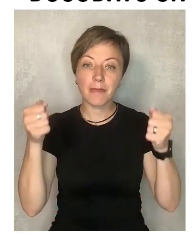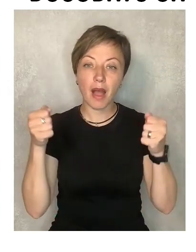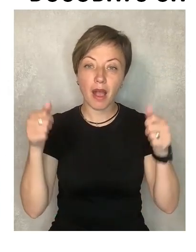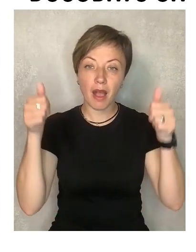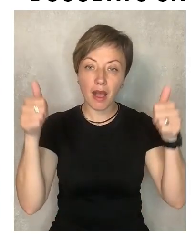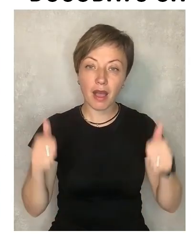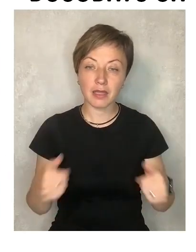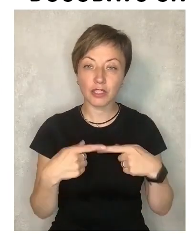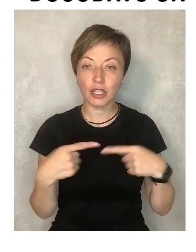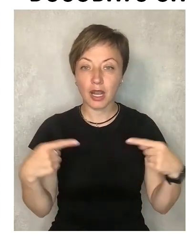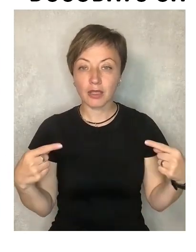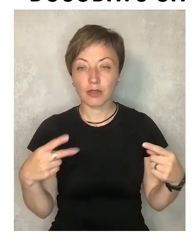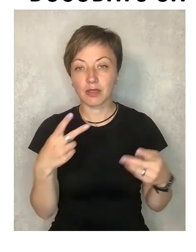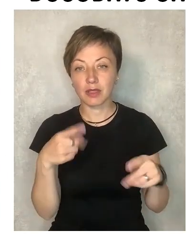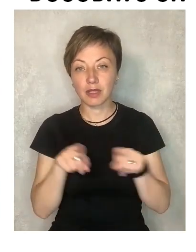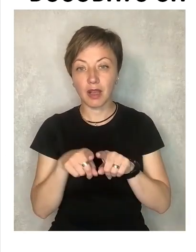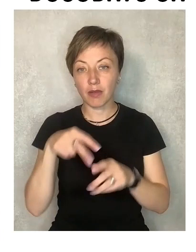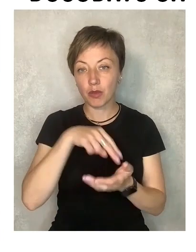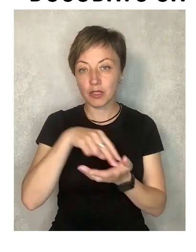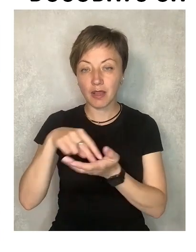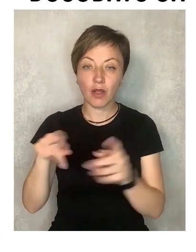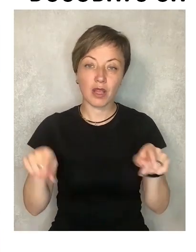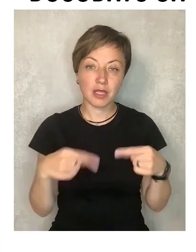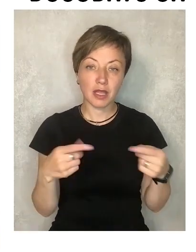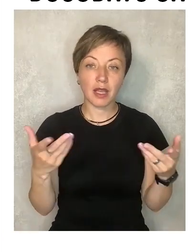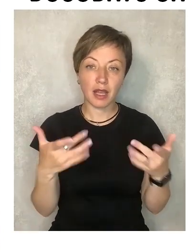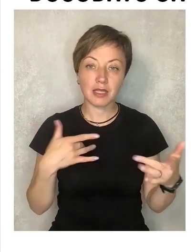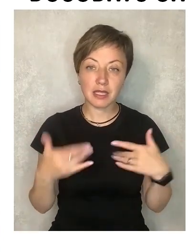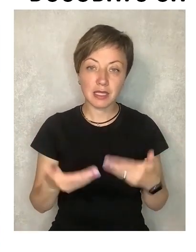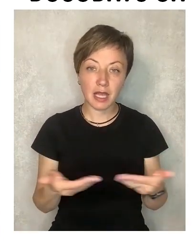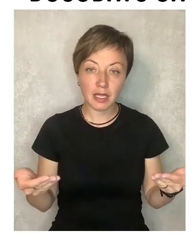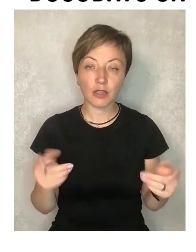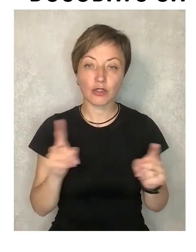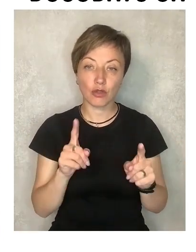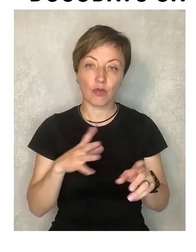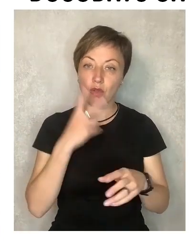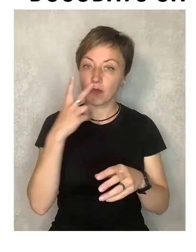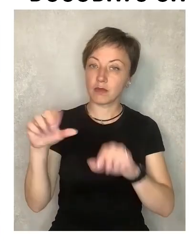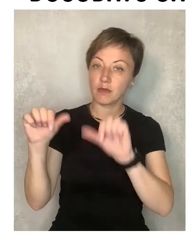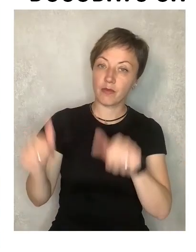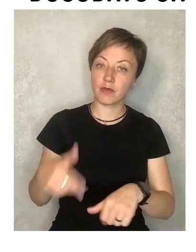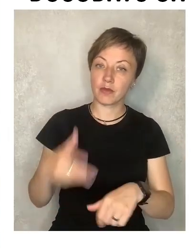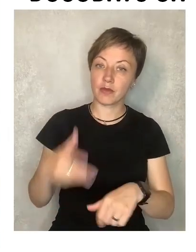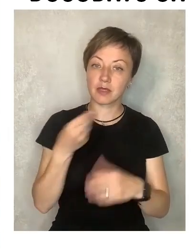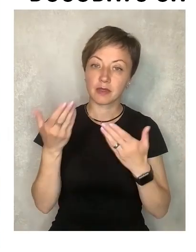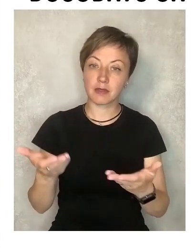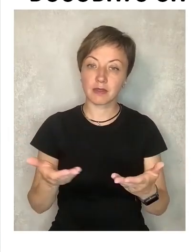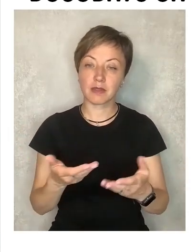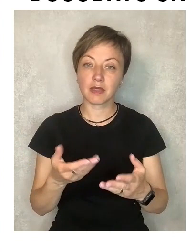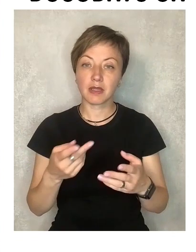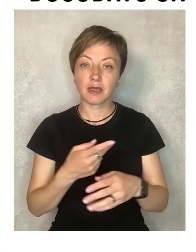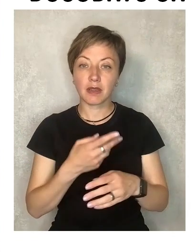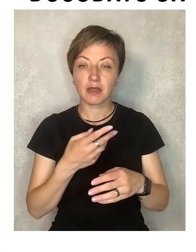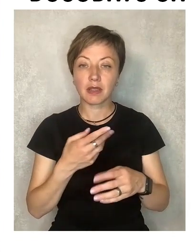чи якось так поставлені ви там організатори, чи якась сцена, чи щось, щоб було якусь картинку дати ЗМІ, і вони могли